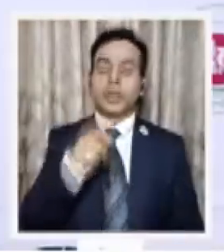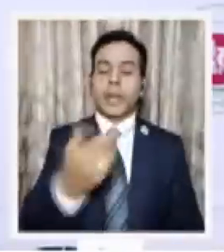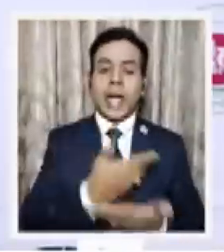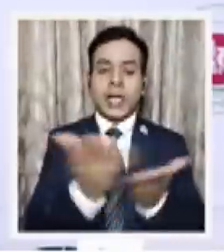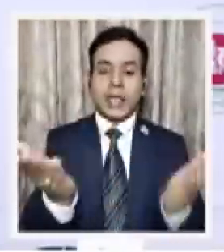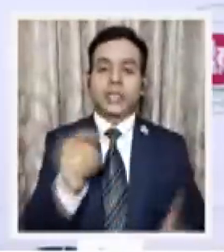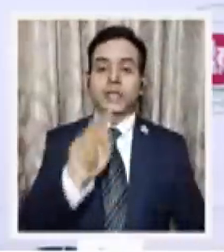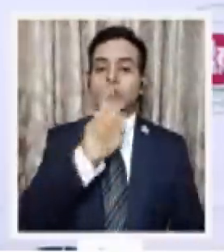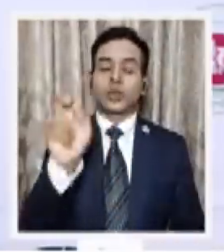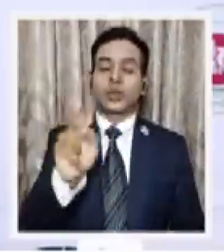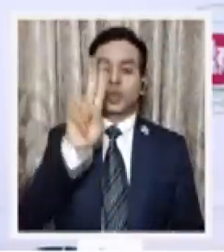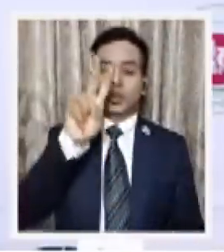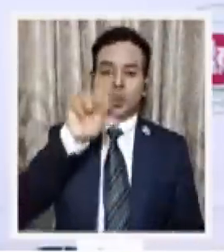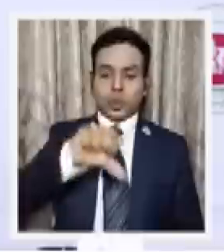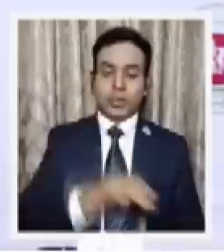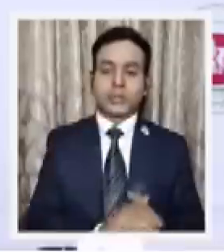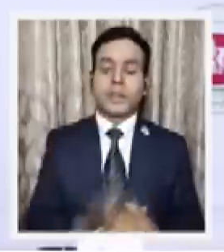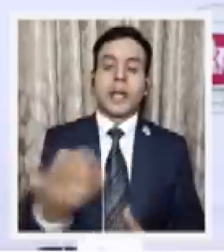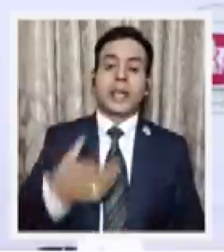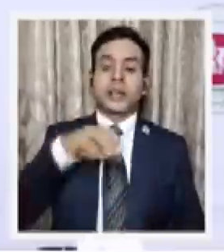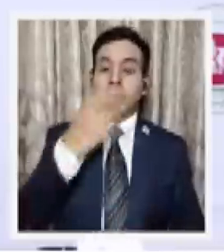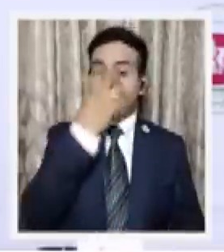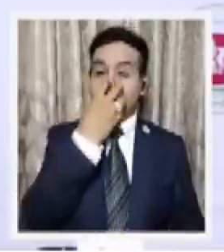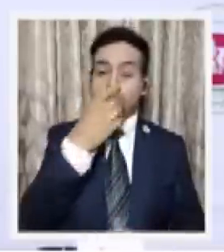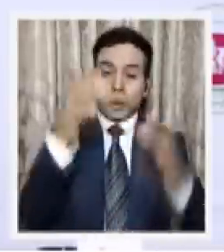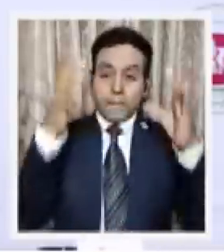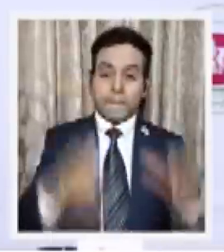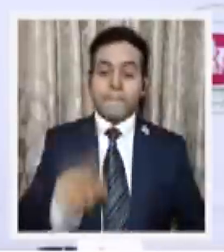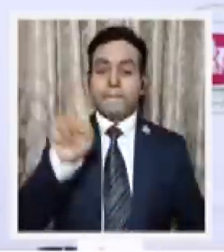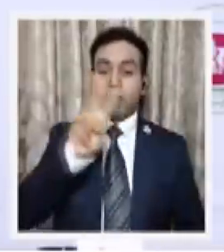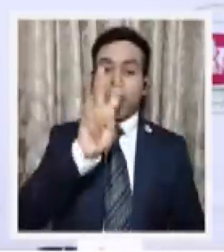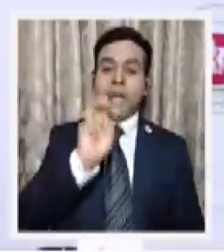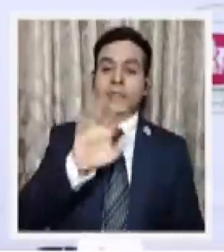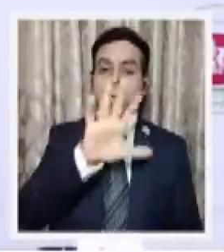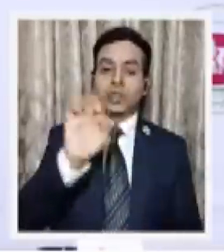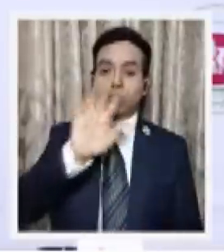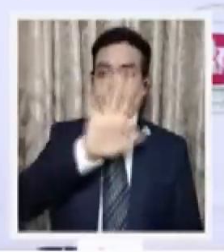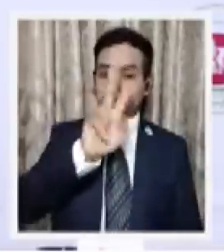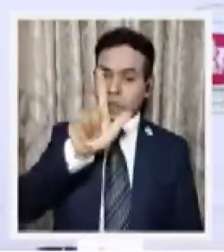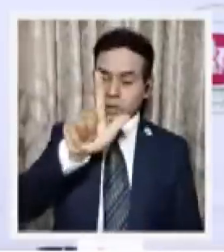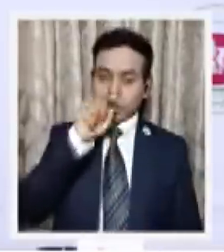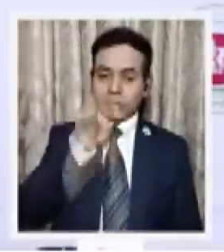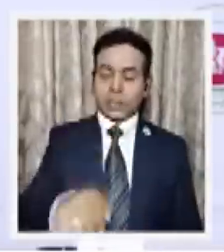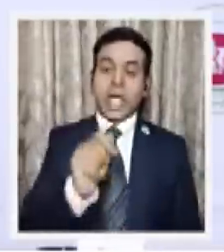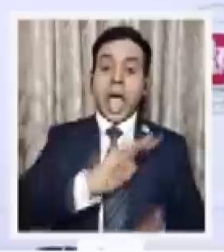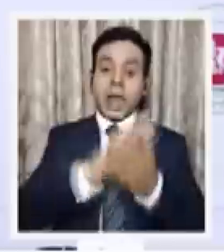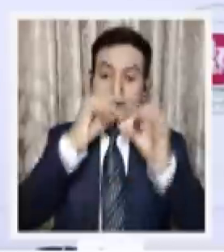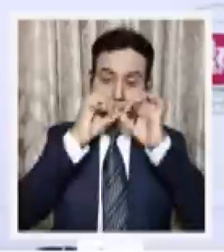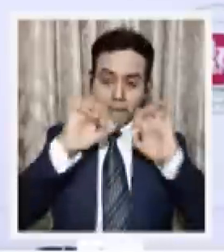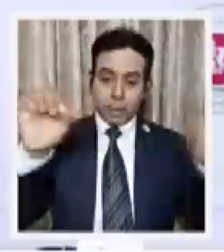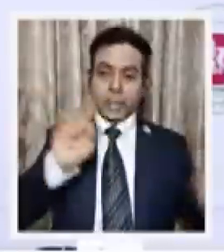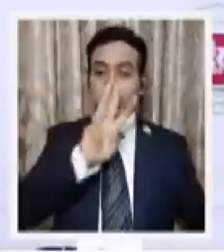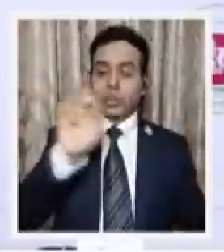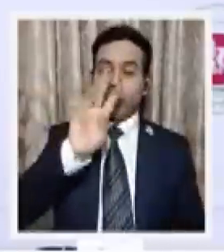সারা দেশে অক্সিজেন সিলিন্ডারের সংখ্যা 12,557টি, সারা দেশে হাইফ্লো নেজাল ক্যানুলার সংখ্যা 345টি